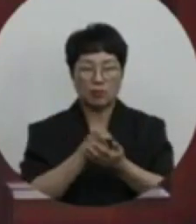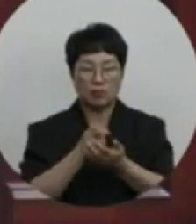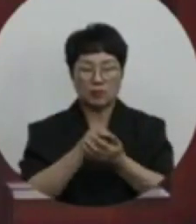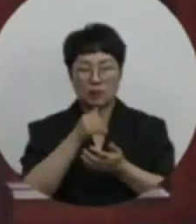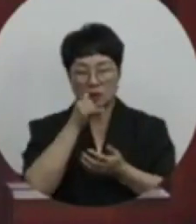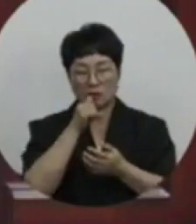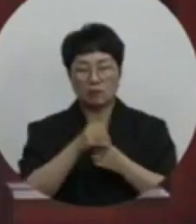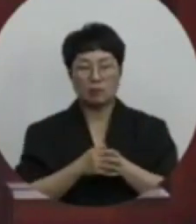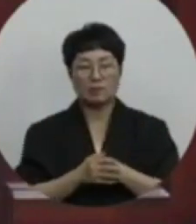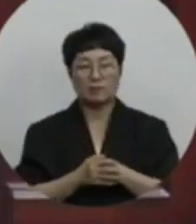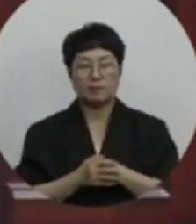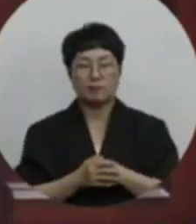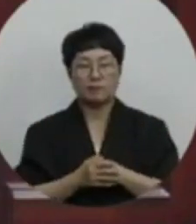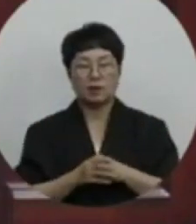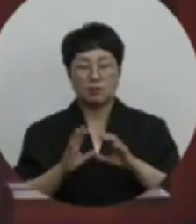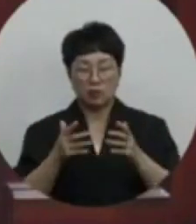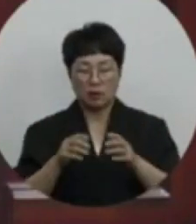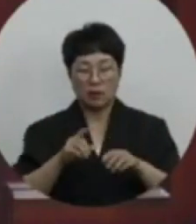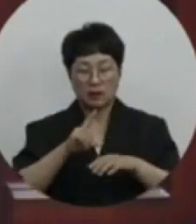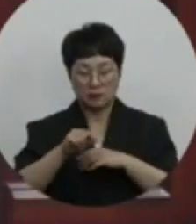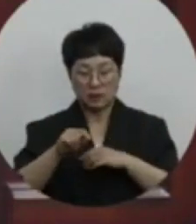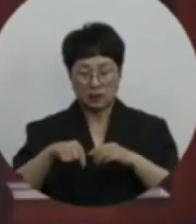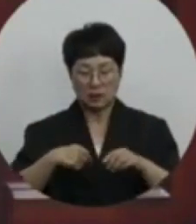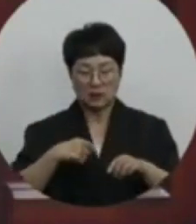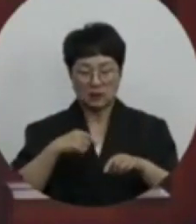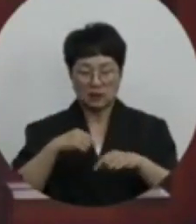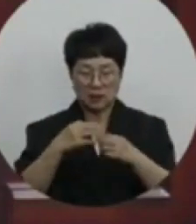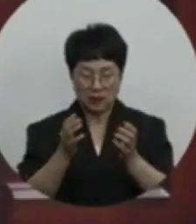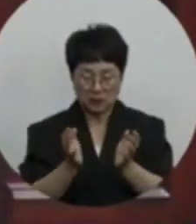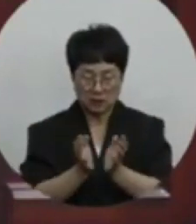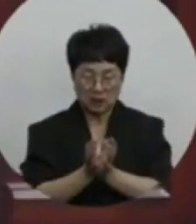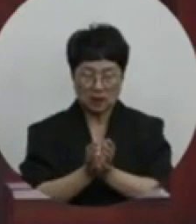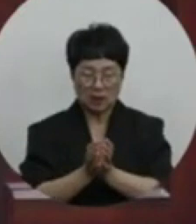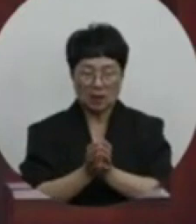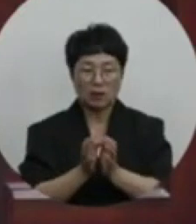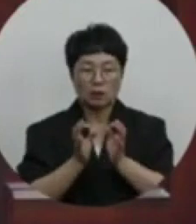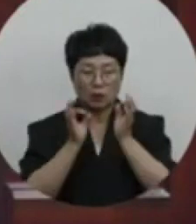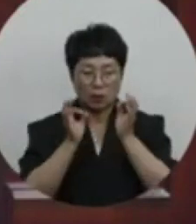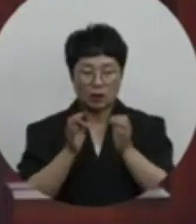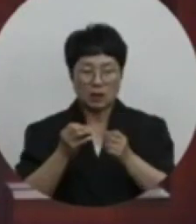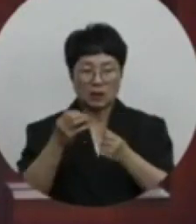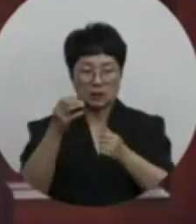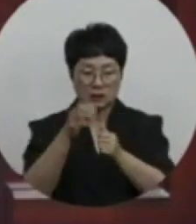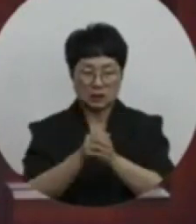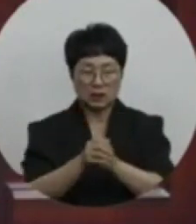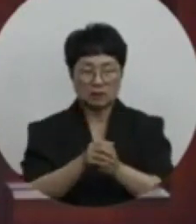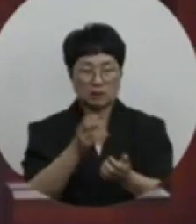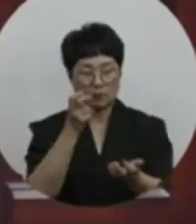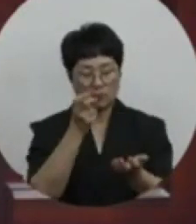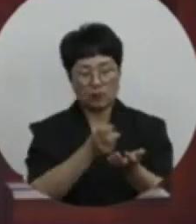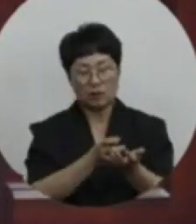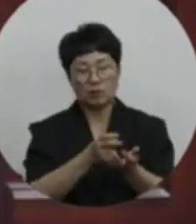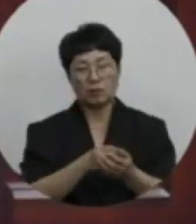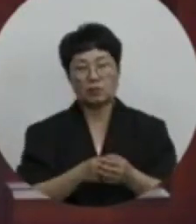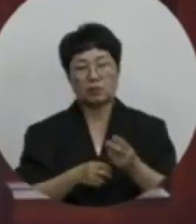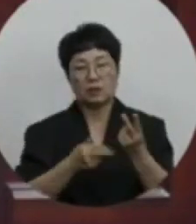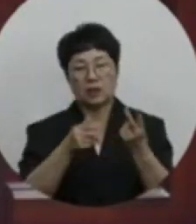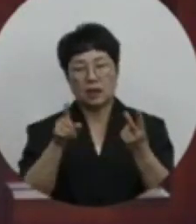친화도시 조성에 대한 국가와 지방자치단체의 노력에 책무를 규정하였습니다.